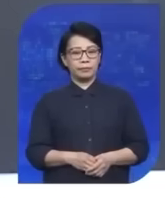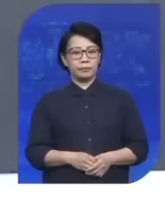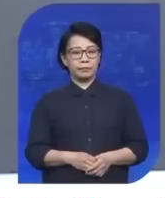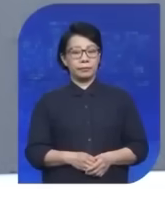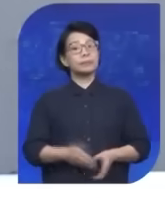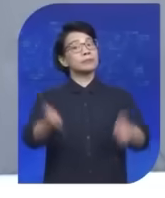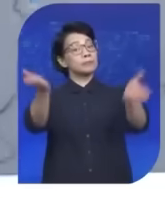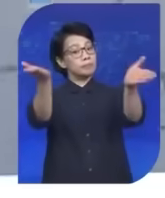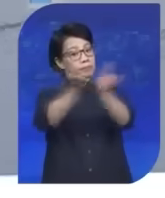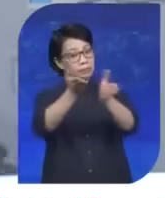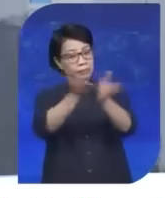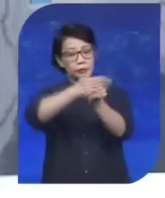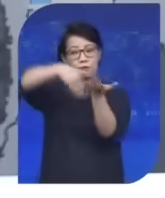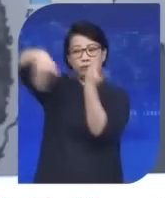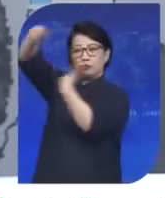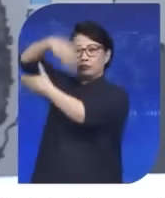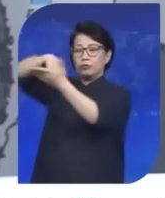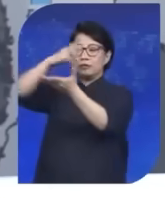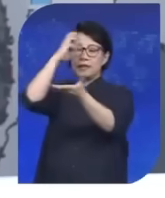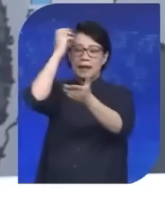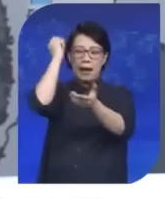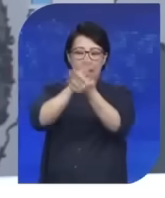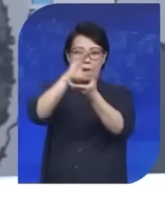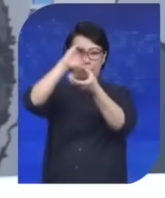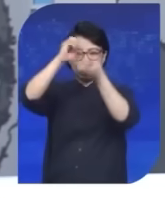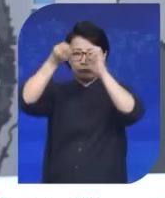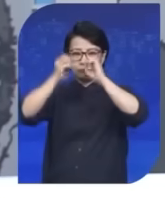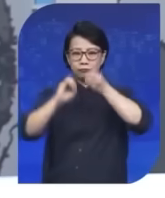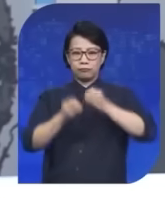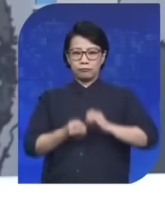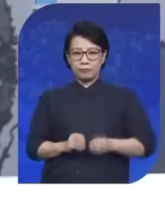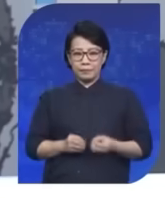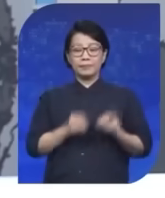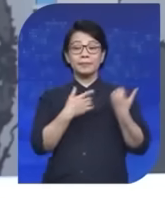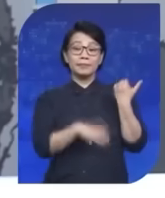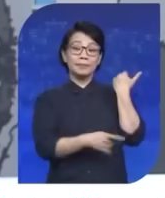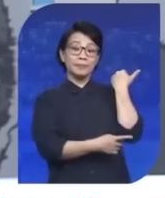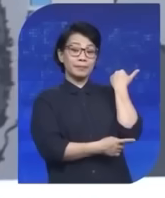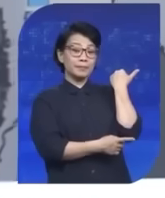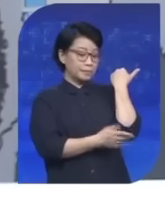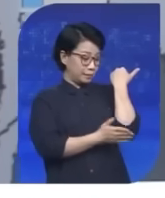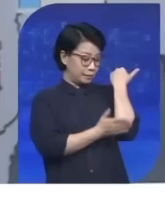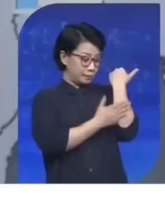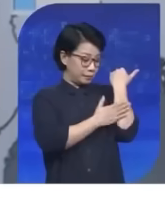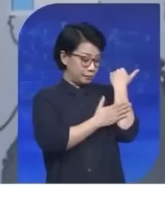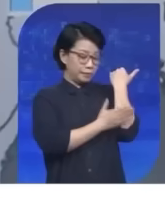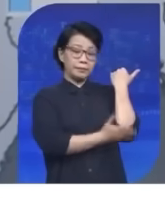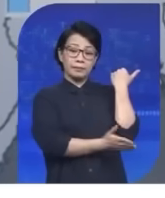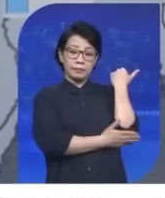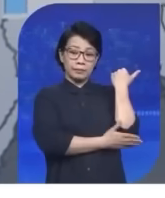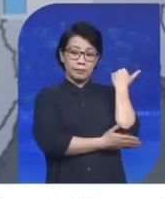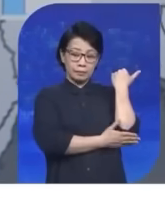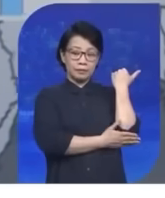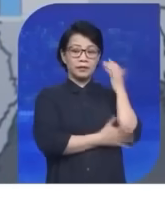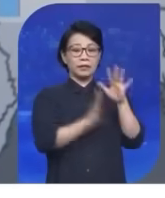Cảnh báo dông lốc kèm theo mưa đá thì cũng được đưa ra vào đêm nay và chiều tối mai ở một số tỉnh thành của khu vực Trung Bộ và Tây Nguyên. Dù là các hiện tượng này có thể là